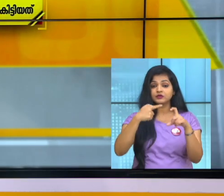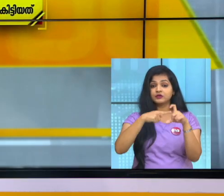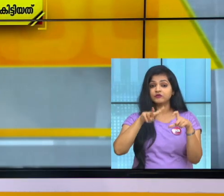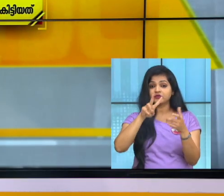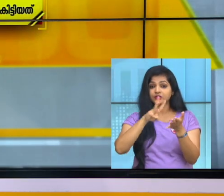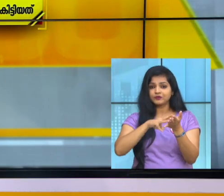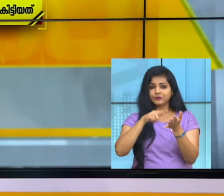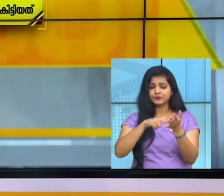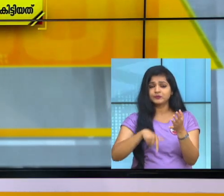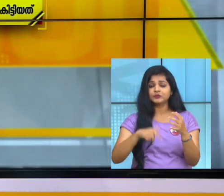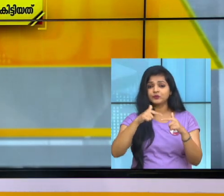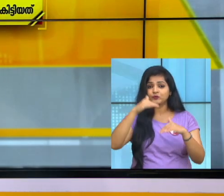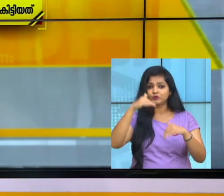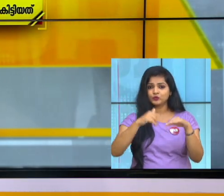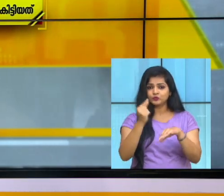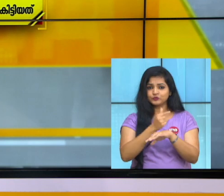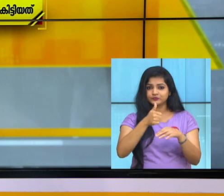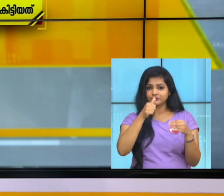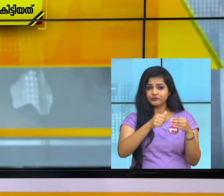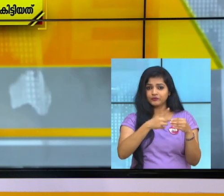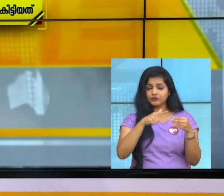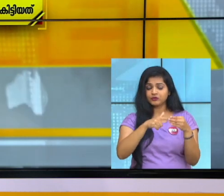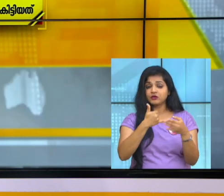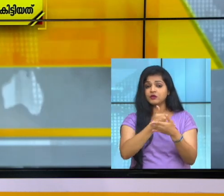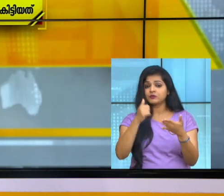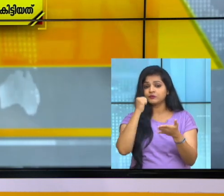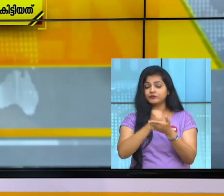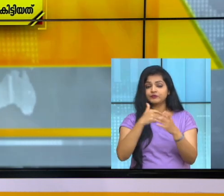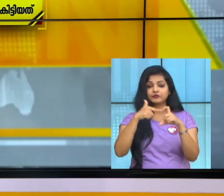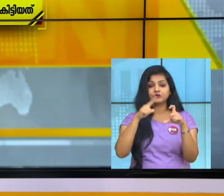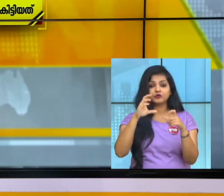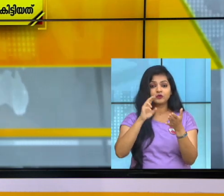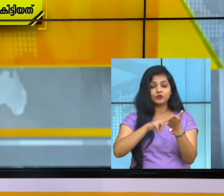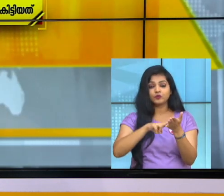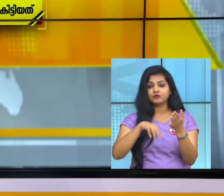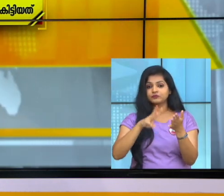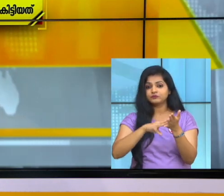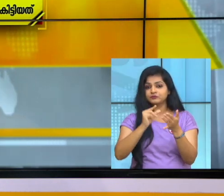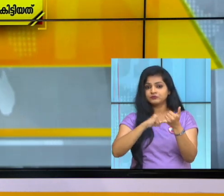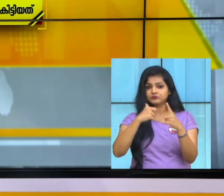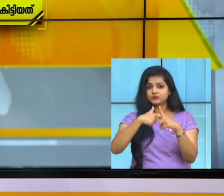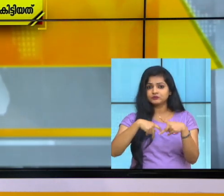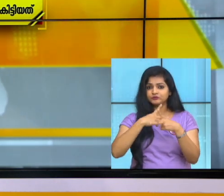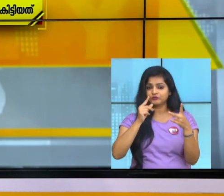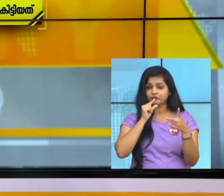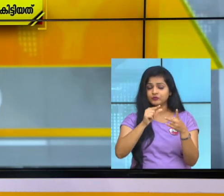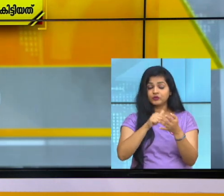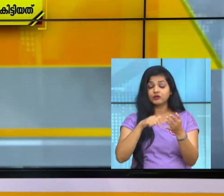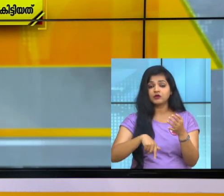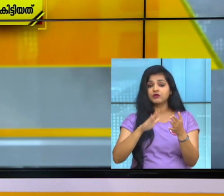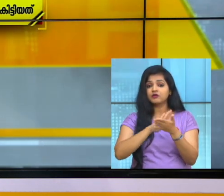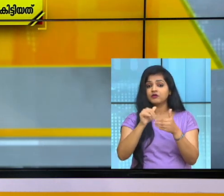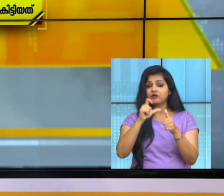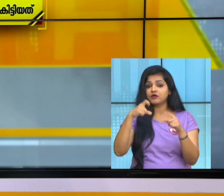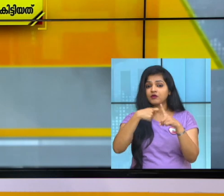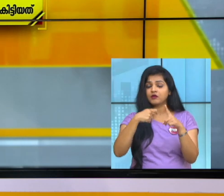ഇലക്ട്രോണിക് വോട്ടിംഗ് മെഷീൻ തെരഞ്ഞെടുപ്പുകളിൽ നിന്ന് ഒഴിവാക്കണമെന്ന ശതകോടീശ്വരൻ ഇലോൺ മസ്കിന്റെ പ്രസ്താവന ഇന്ത്യയിൽ ചർച്ചയാകുന്നു. EVM ഹാക്ക് ചെയ്യപ്പെടാനുള്ള സാധ്യത ചെറുതല്ല എന്നാണ്